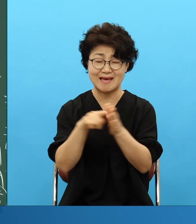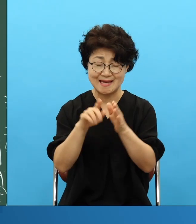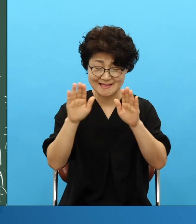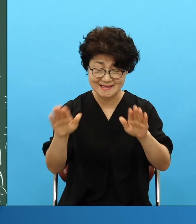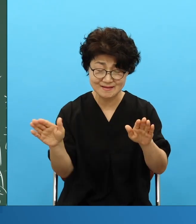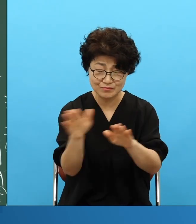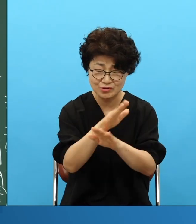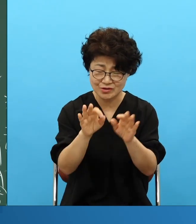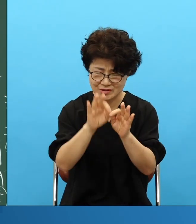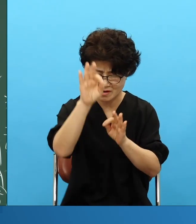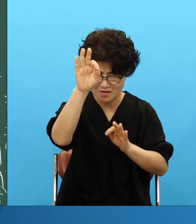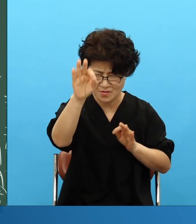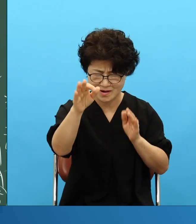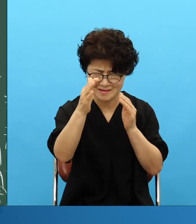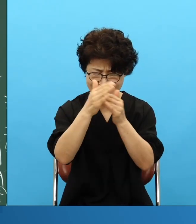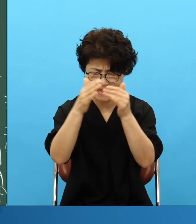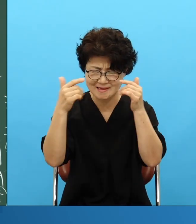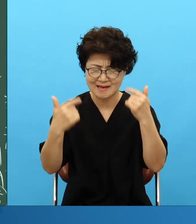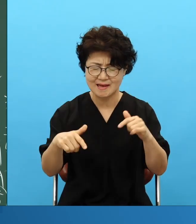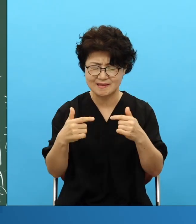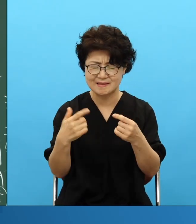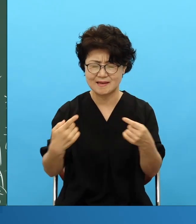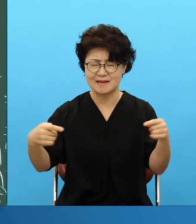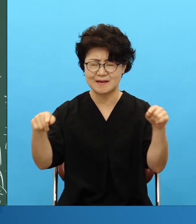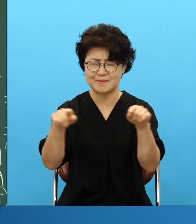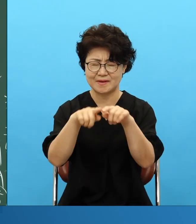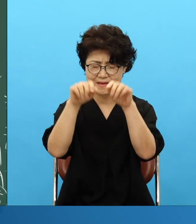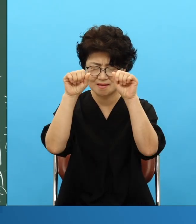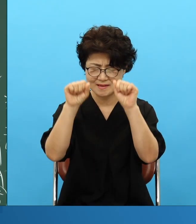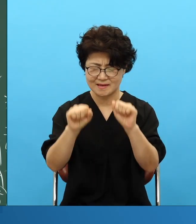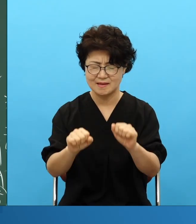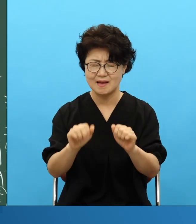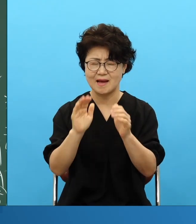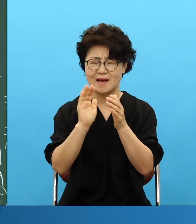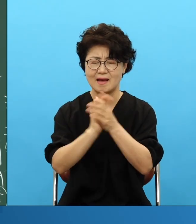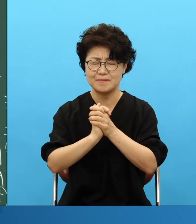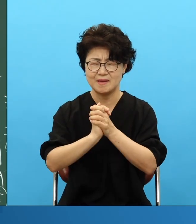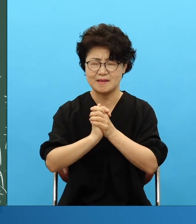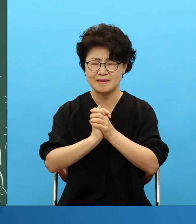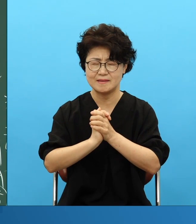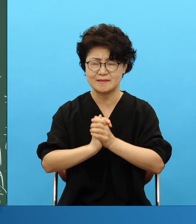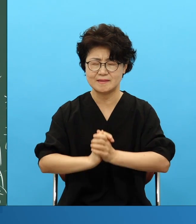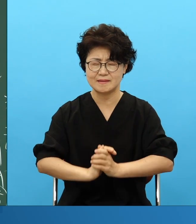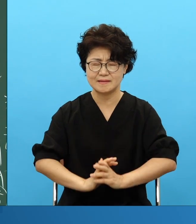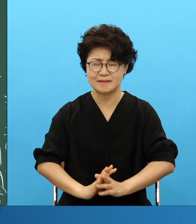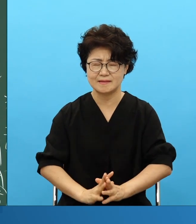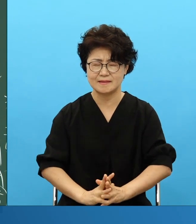영원까지 from now 항상 함께 계실지어다. and always forevermore. Amen.